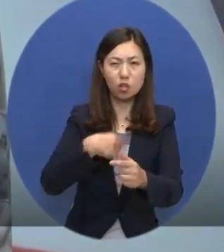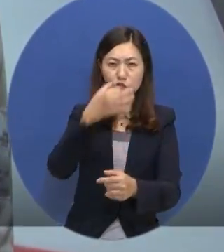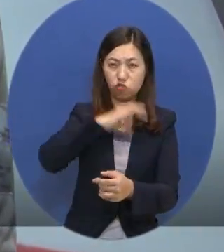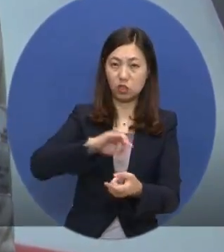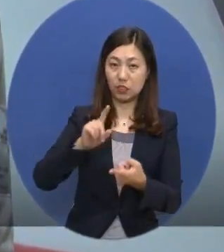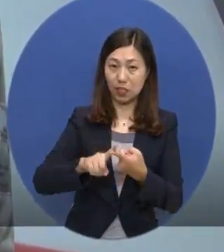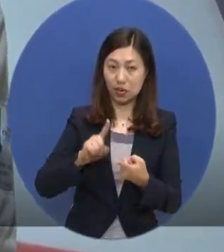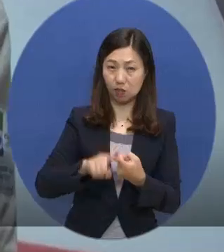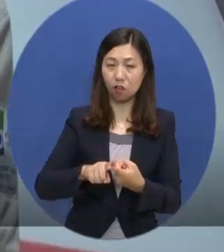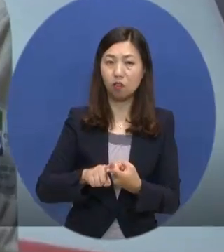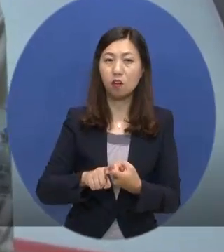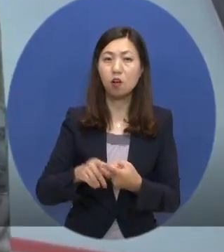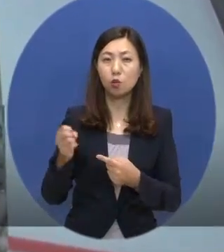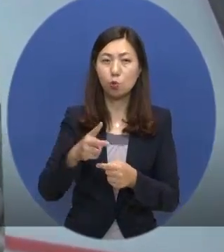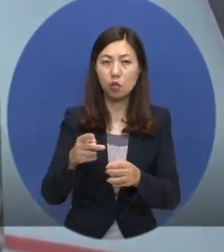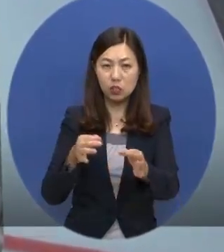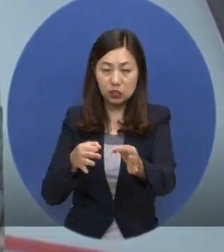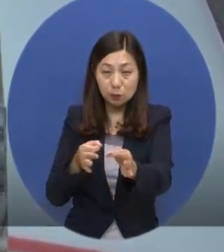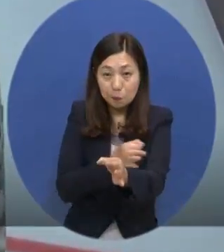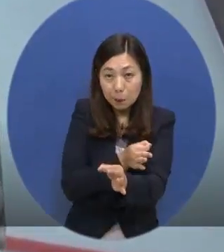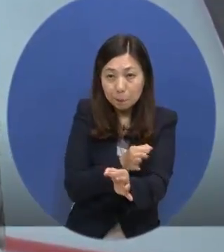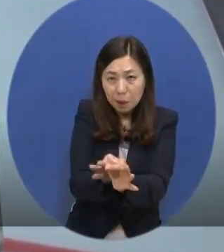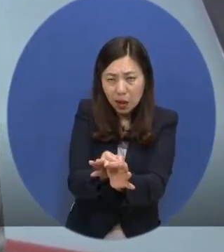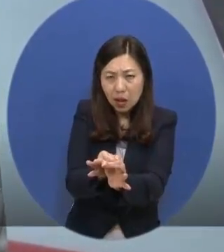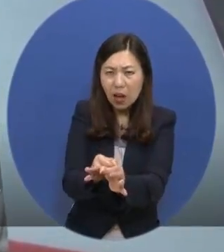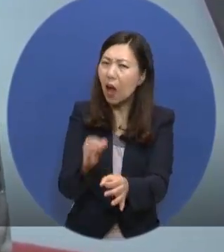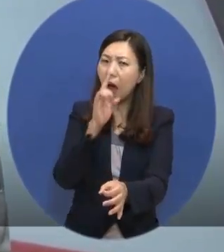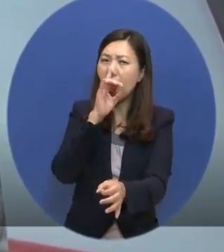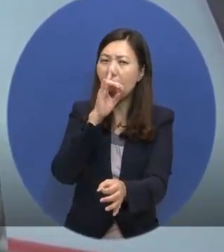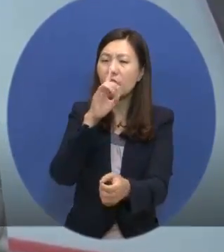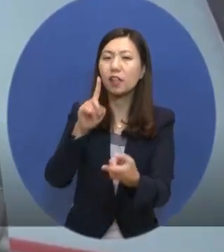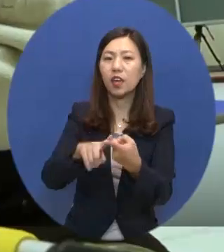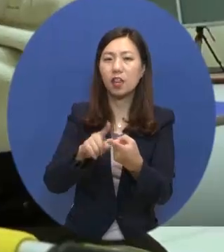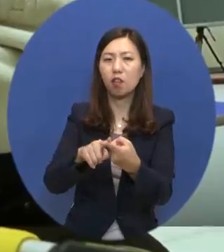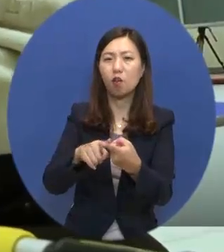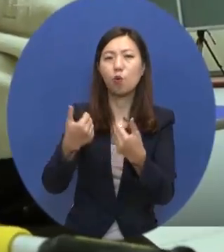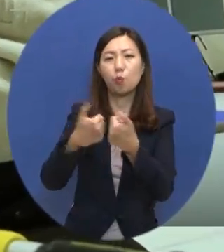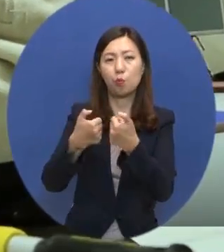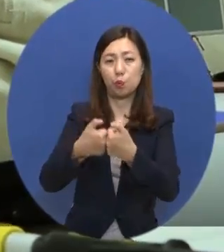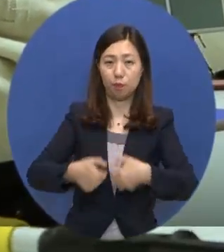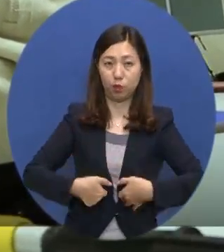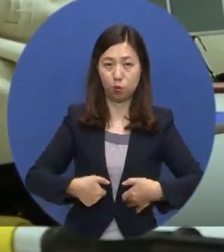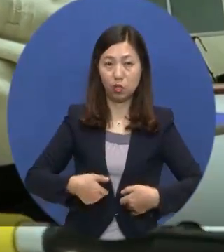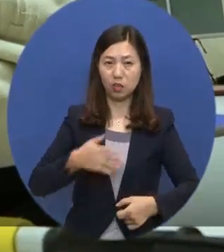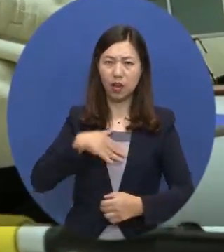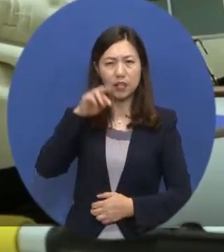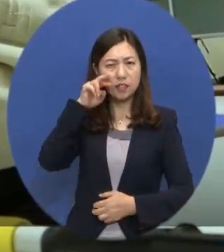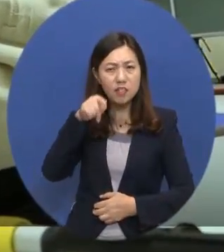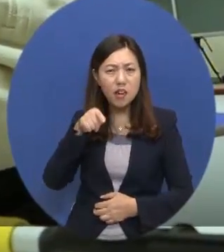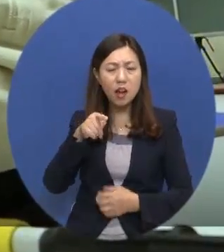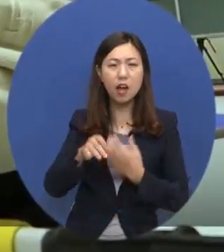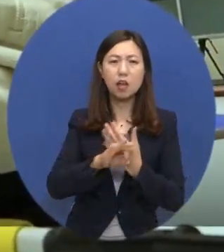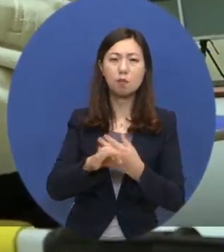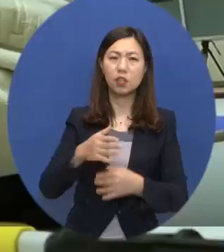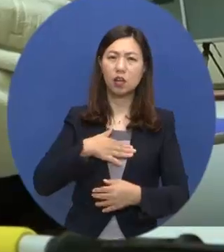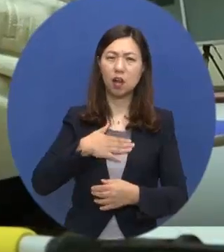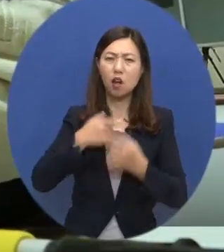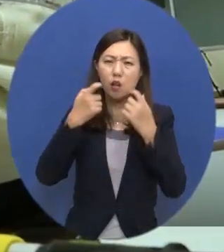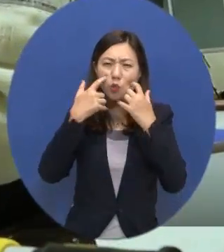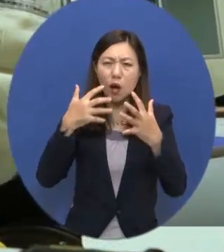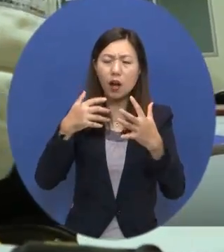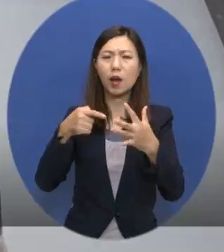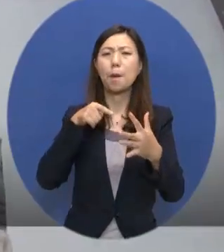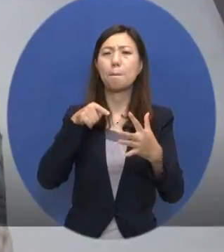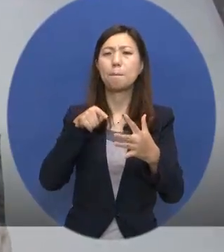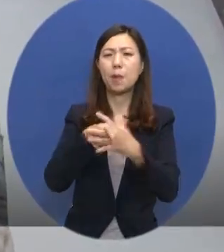유리한지 그리고 그 턴을 사용하면 안 되는지 그 부분을 이야기했습니다. 내가 틀린 건지 이걸 내가 정확하게 알아야